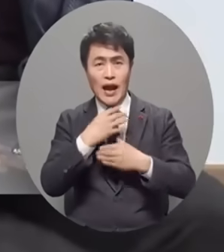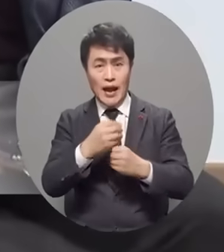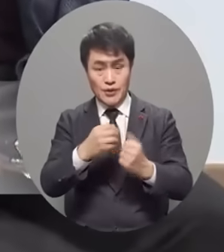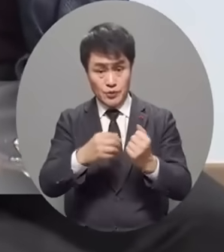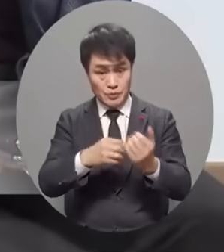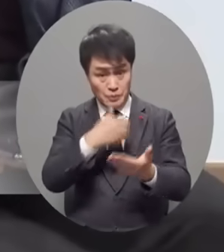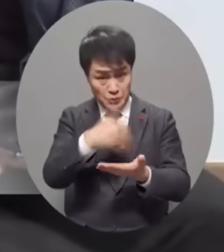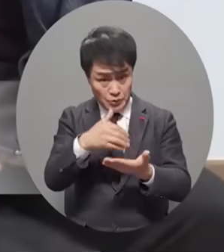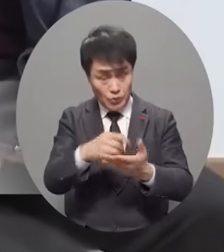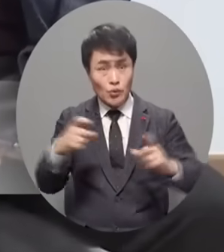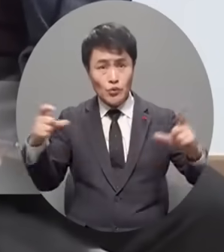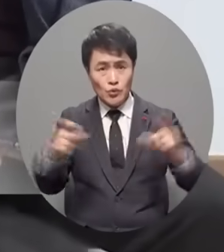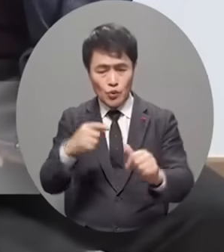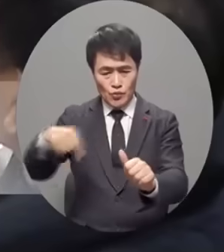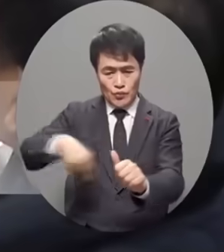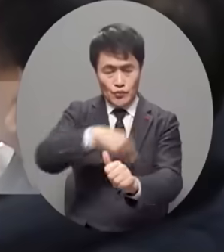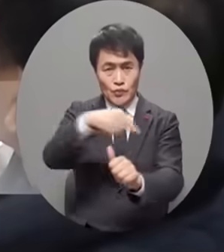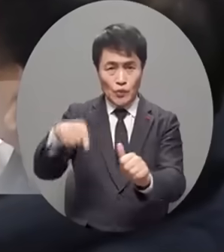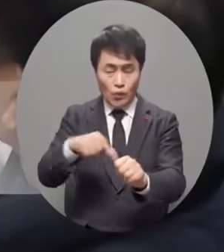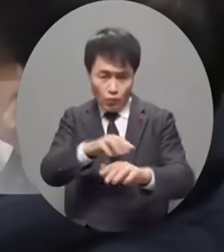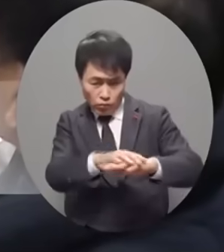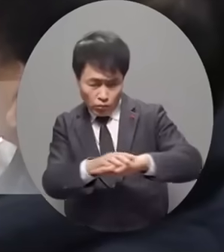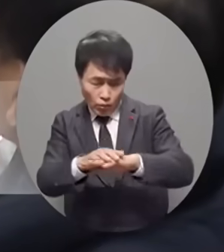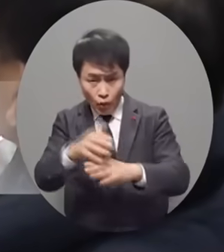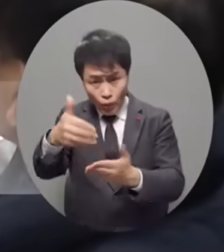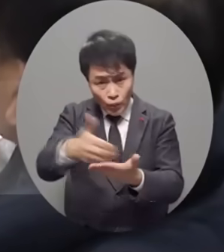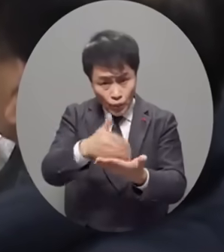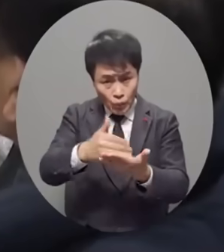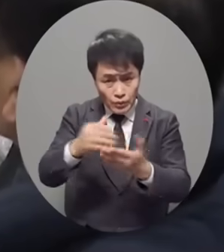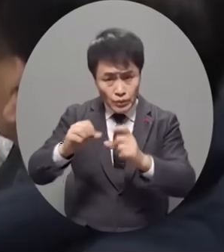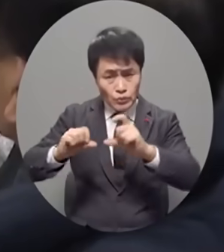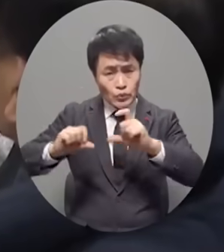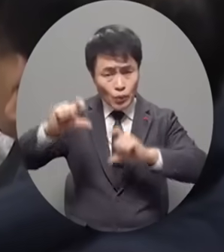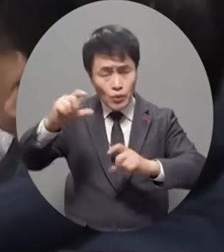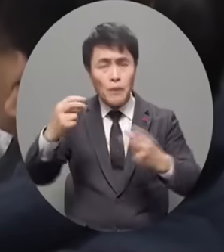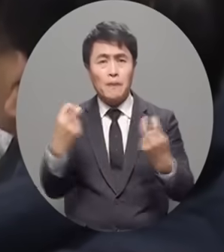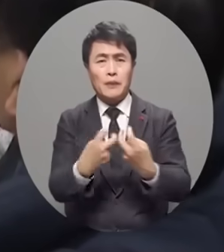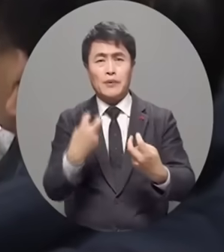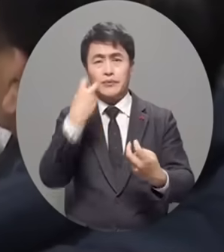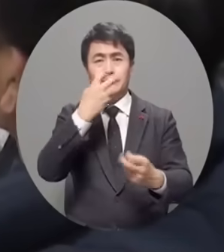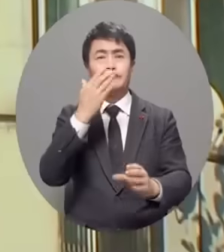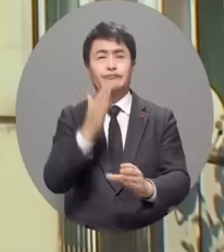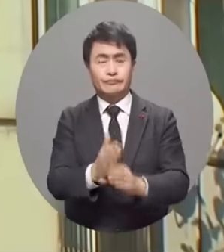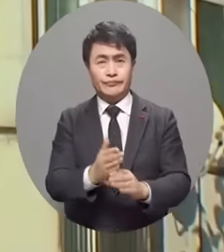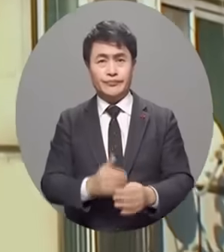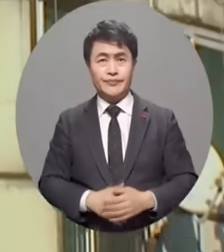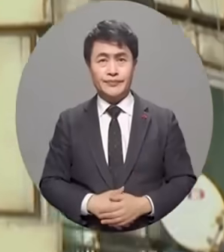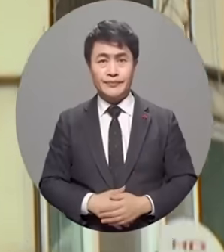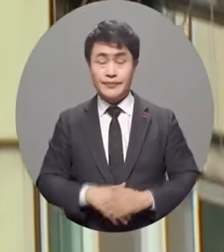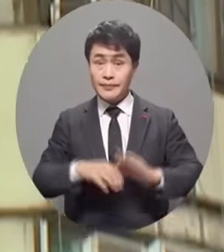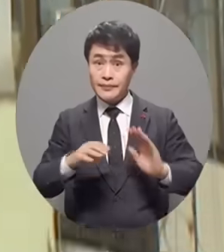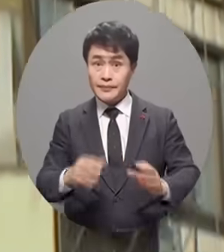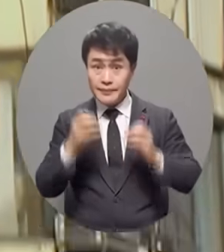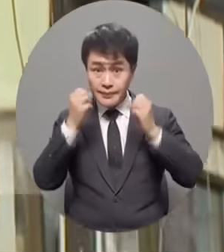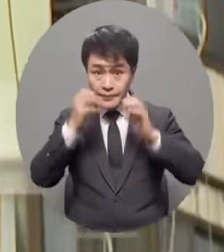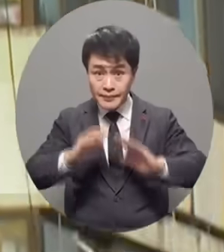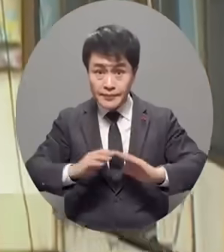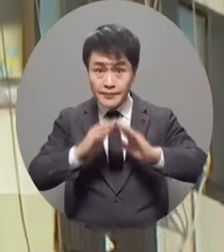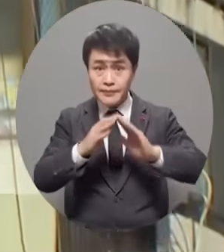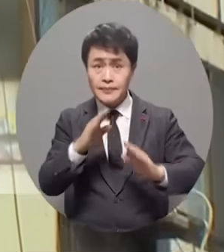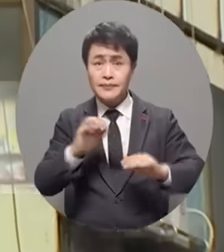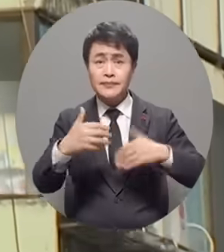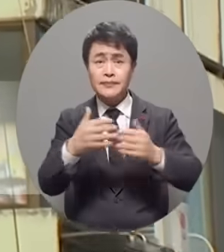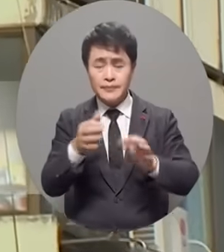낮추고 주거 환경과 설비 노후도의 비중을 높이는 방안이 검토될 것으로 보입니다. 신축 빌라나 상가가